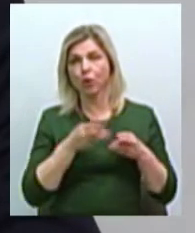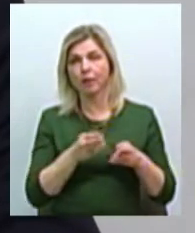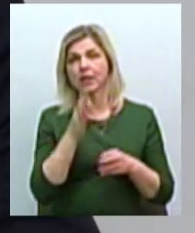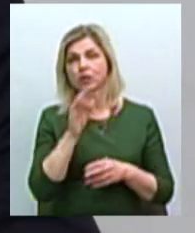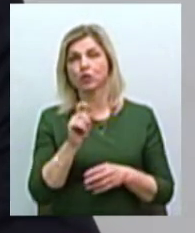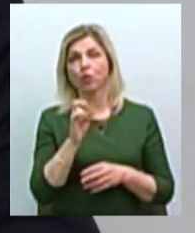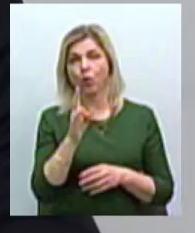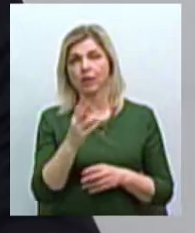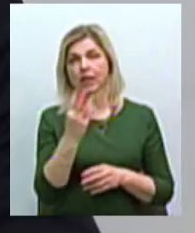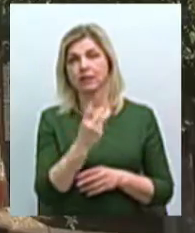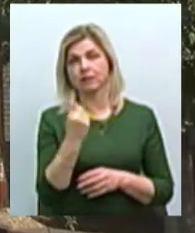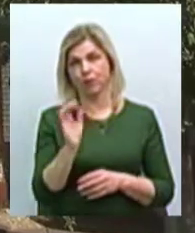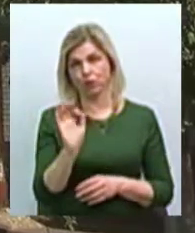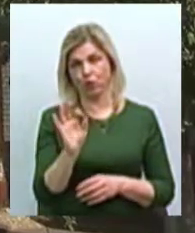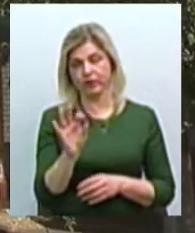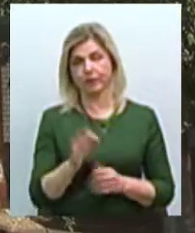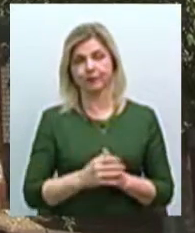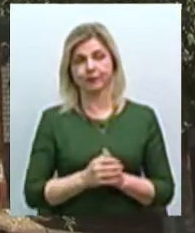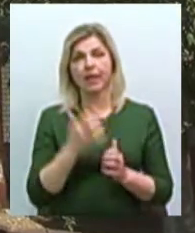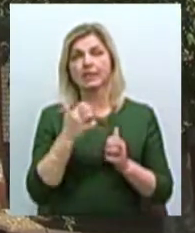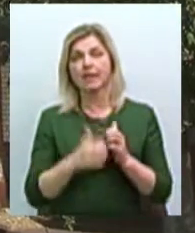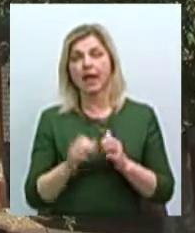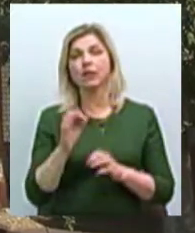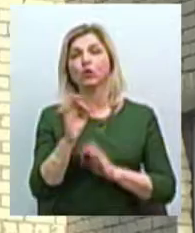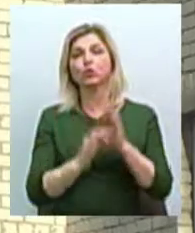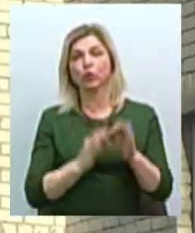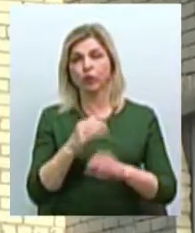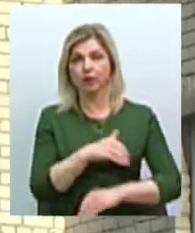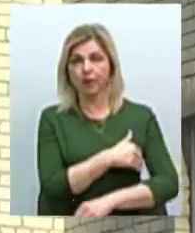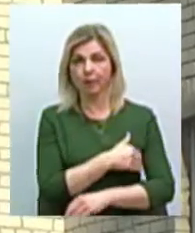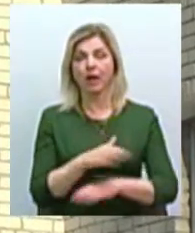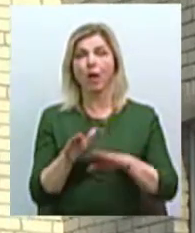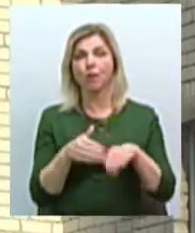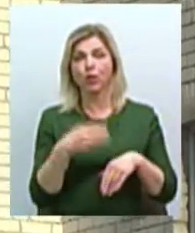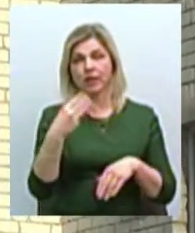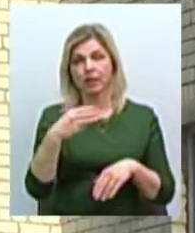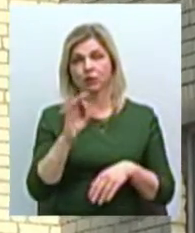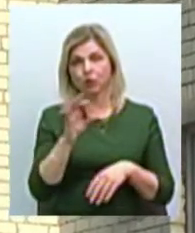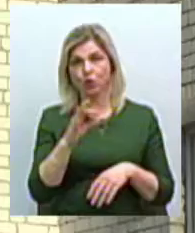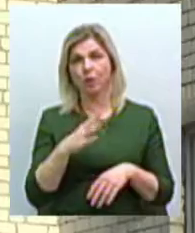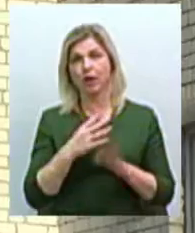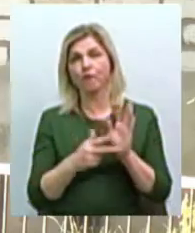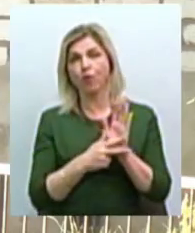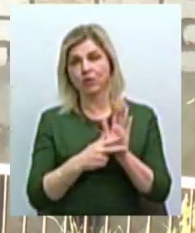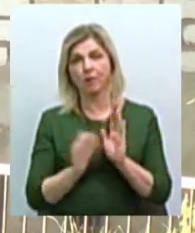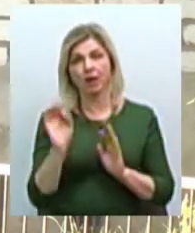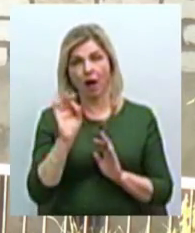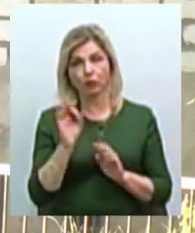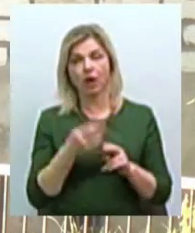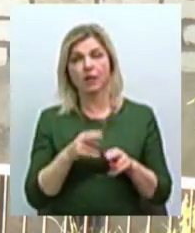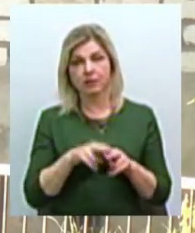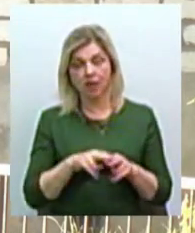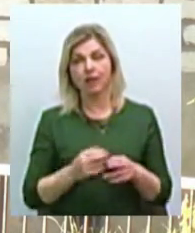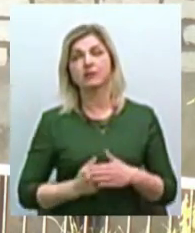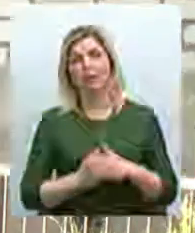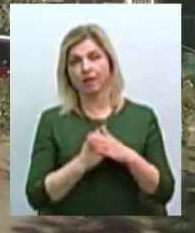Миколаєві 31 жовтня. Середньодобова температура повітря в місті після 30 жовтня трималася на рівні 8 градусів. Це і стало